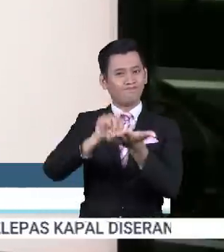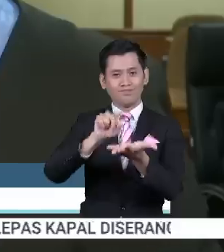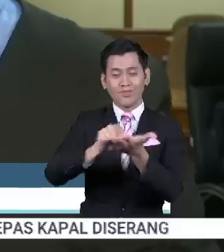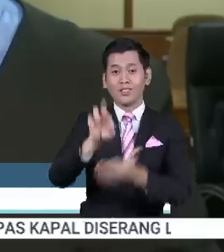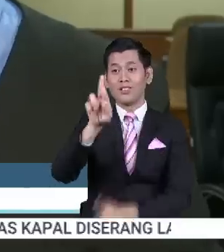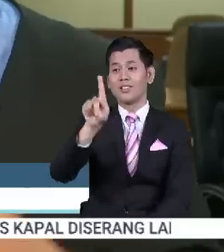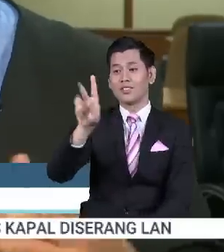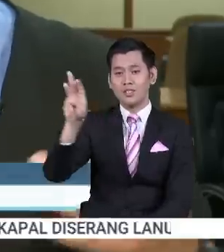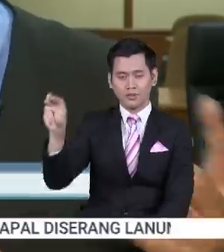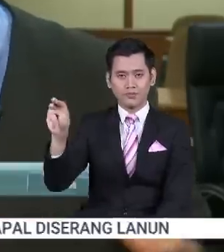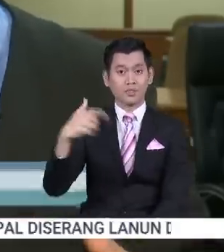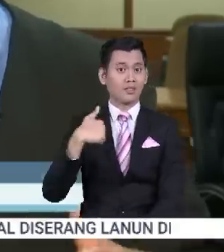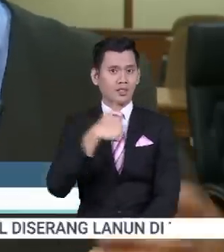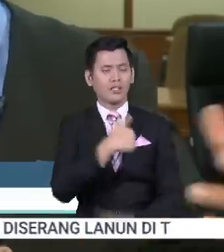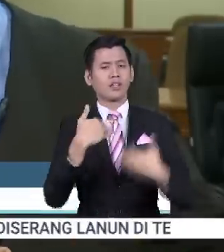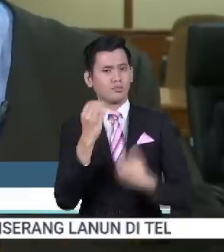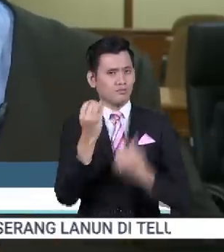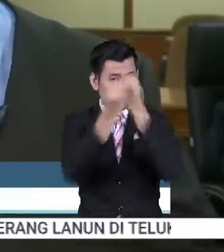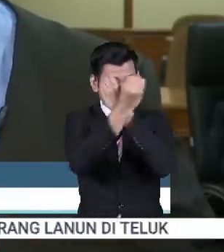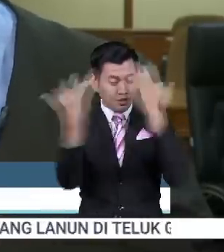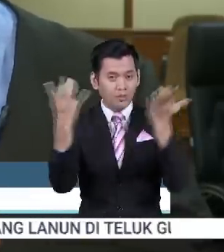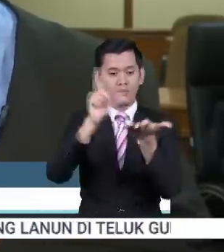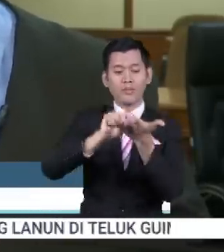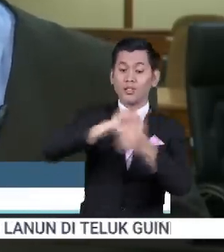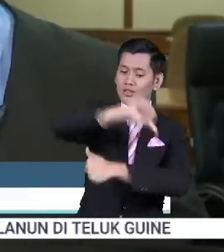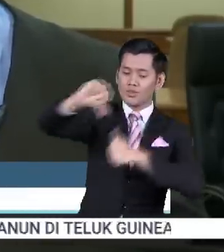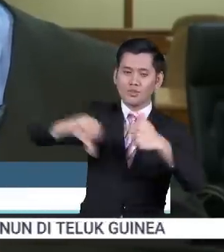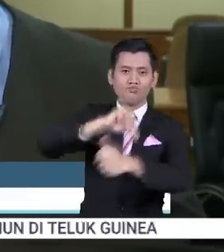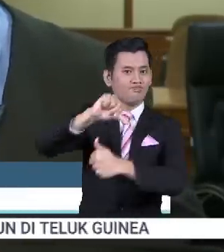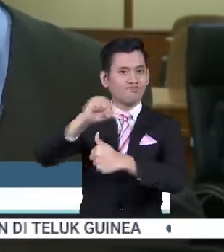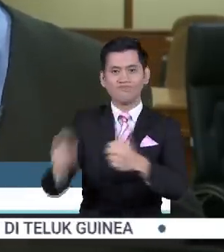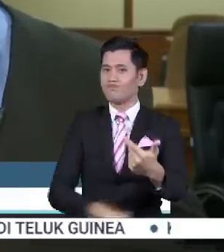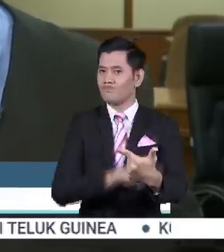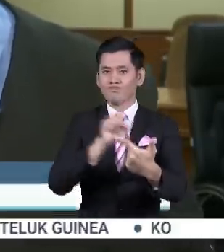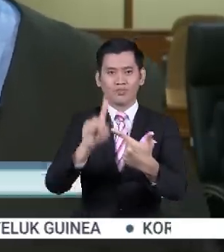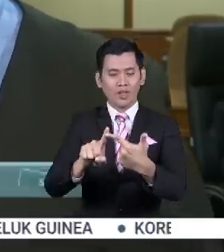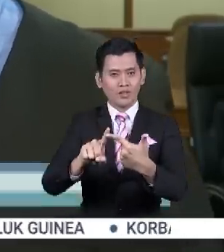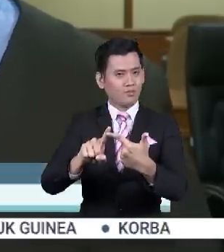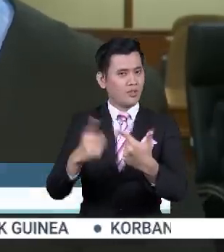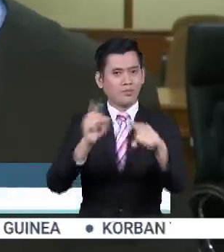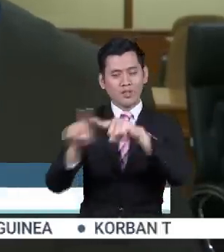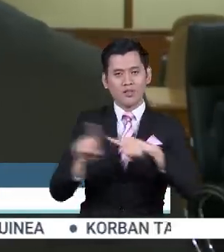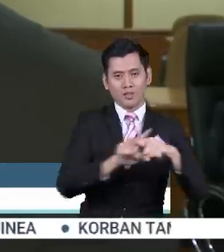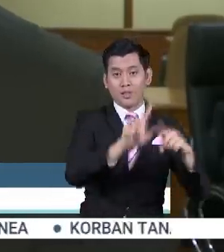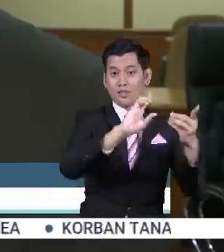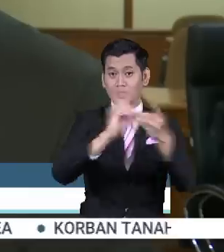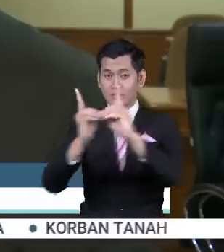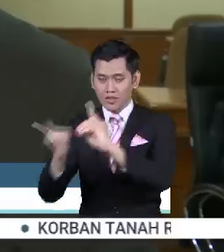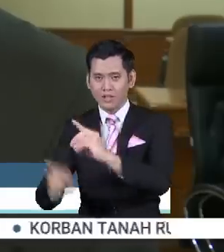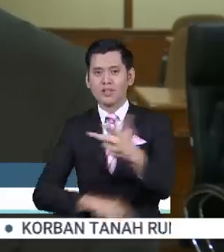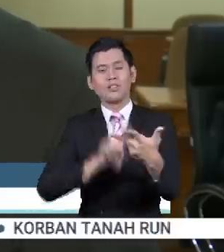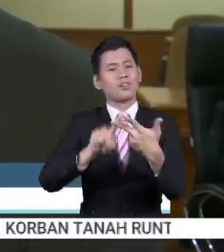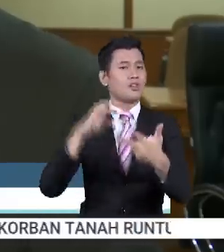RTM. Kita akan letak di media sosial, di tempat-tempat lain dan dalam dunia digital, di radio dan sebagainya, kerana